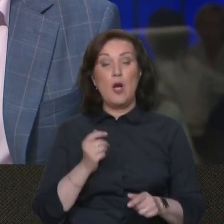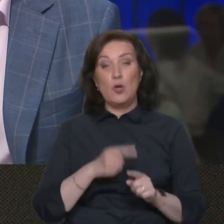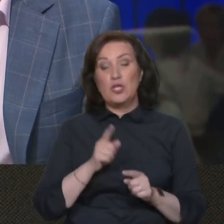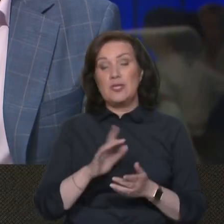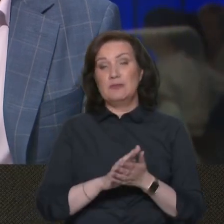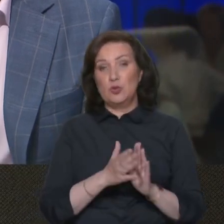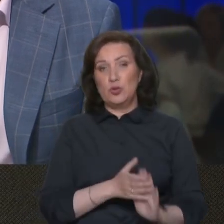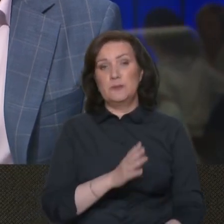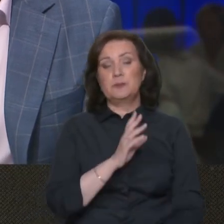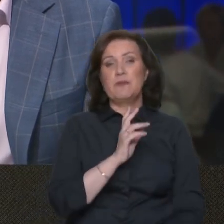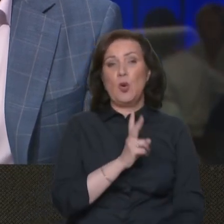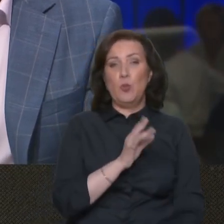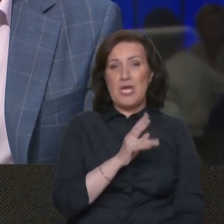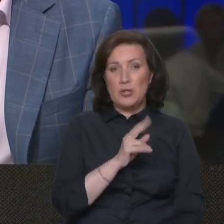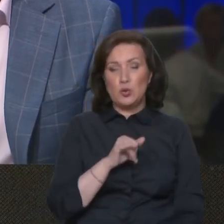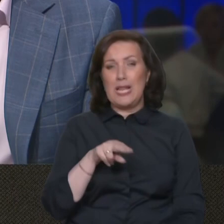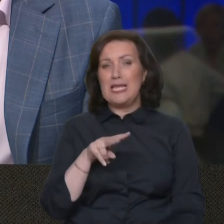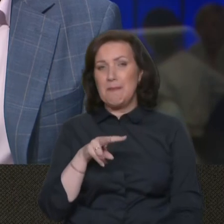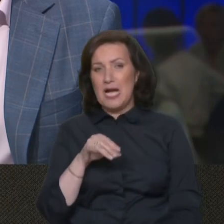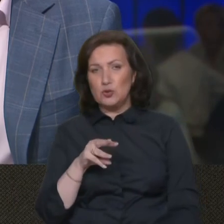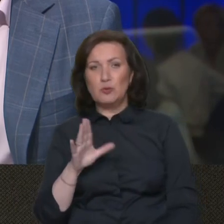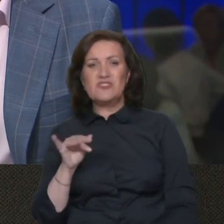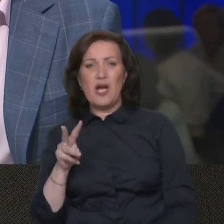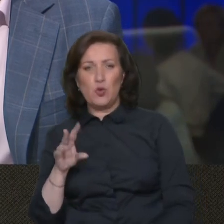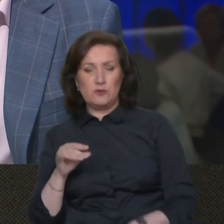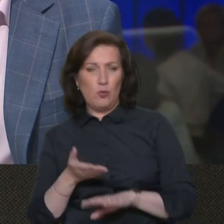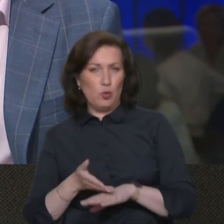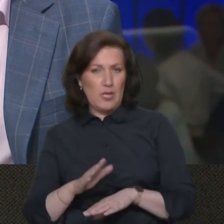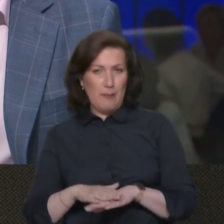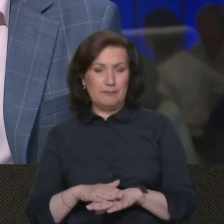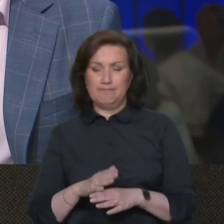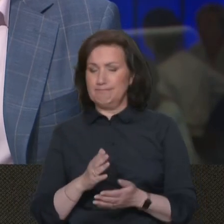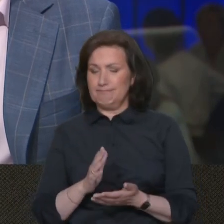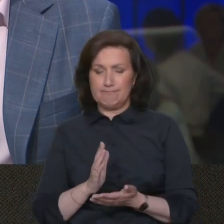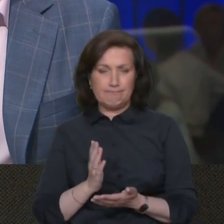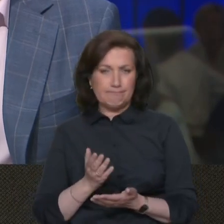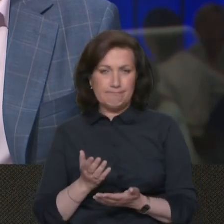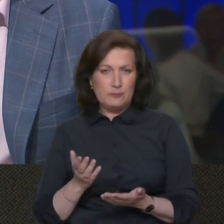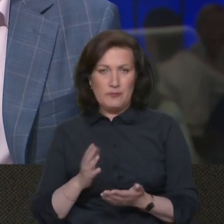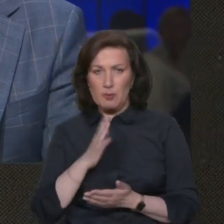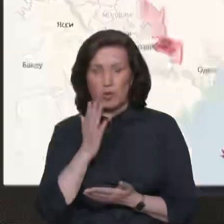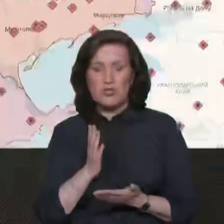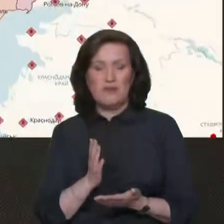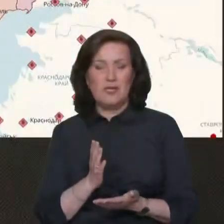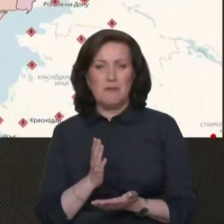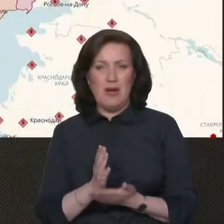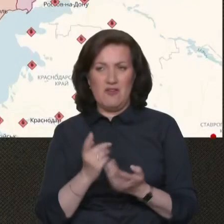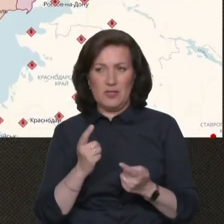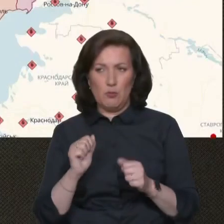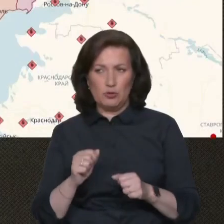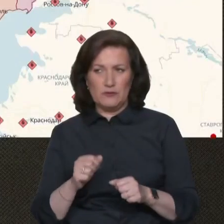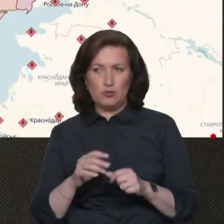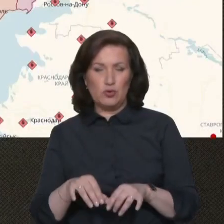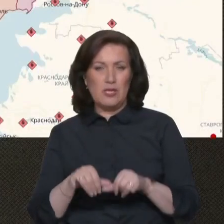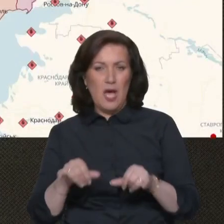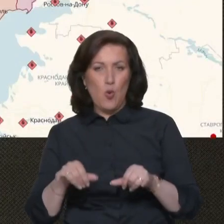Куп'янсько-Лиманському і Сватовському напрямку, залишається надзвичайно складною. Противник має дуже великі можливості щодо